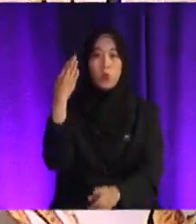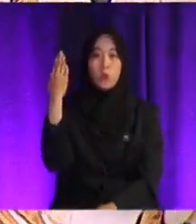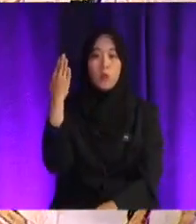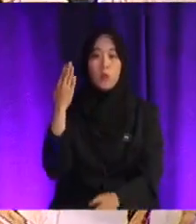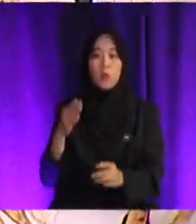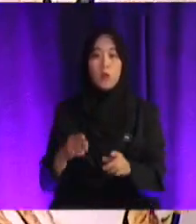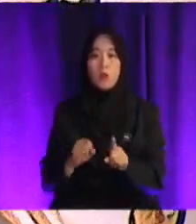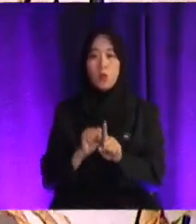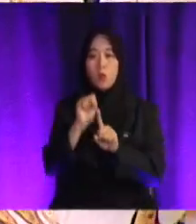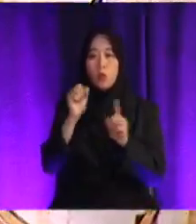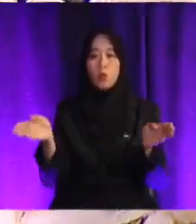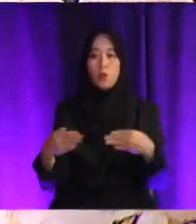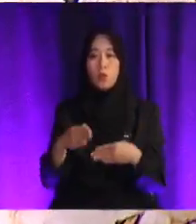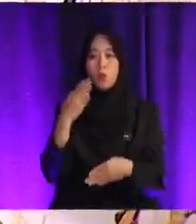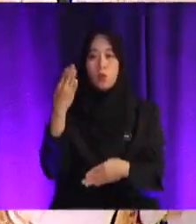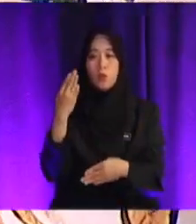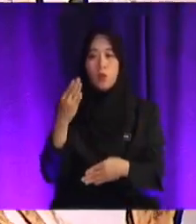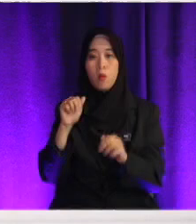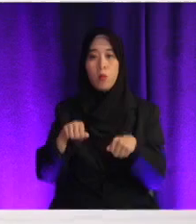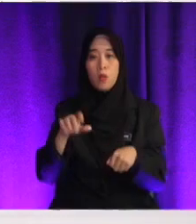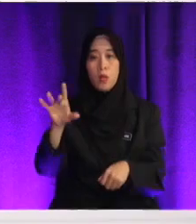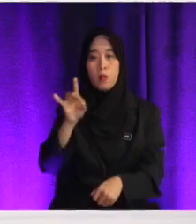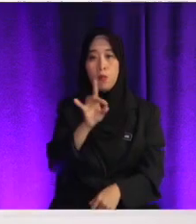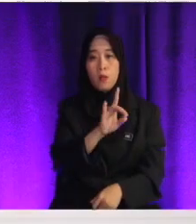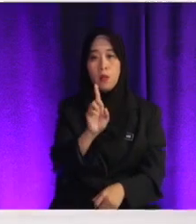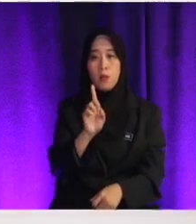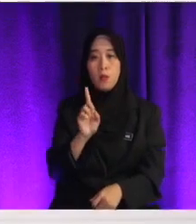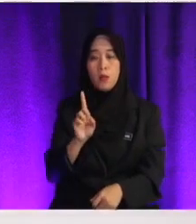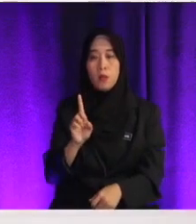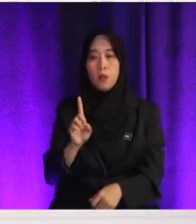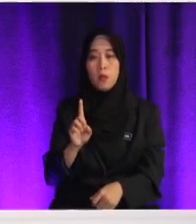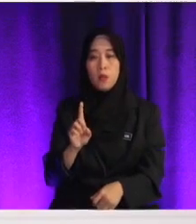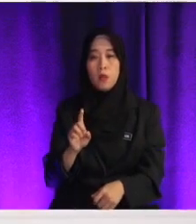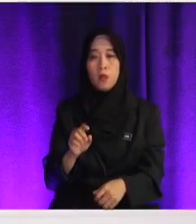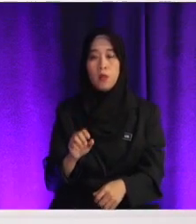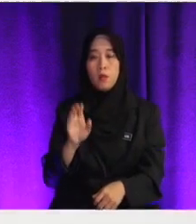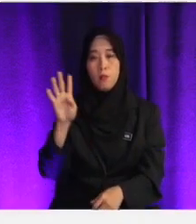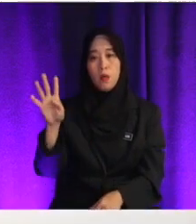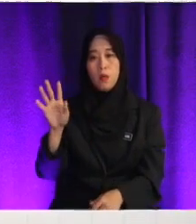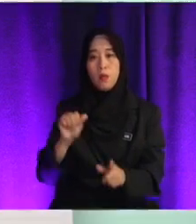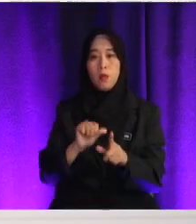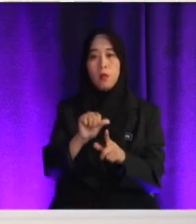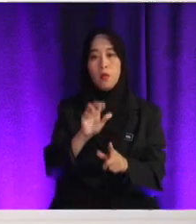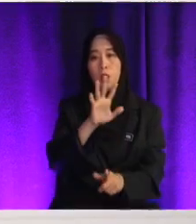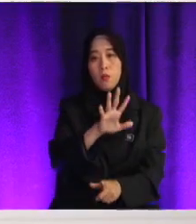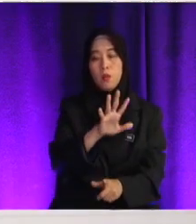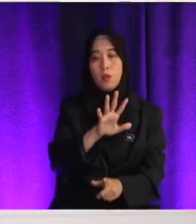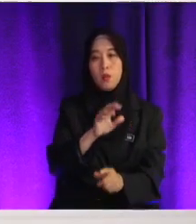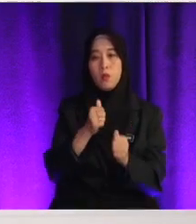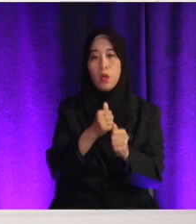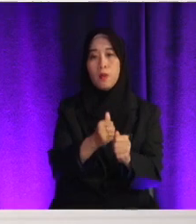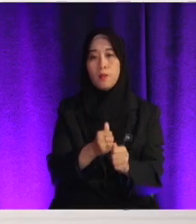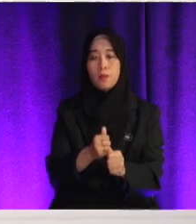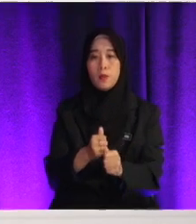Jadi Akmal boleh pilih mana-mana yang Akmal nak. Sama ada 4 ke 5 ke, bergantung. Okey. Kemudian dalam